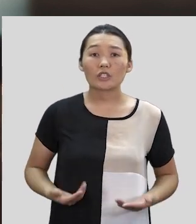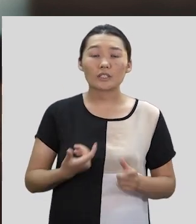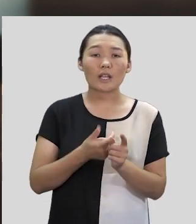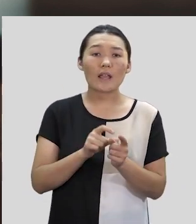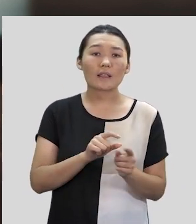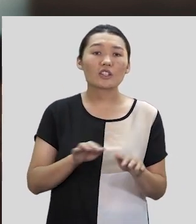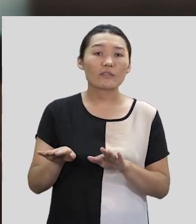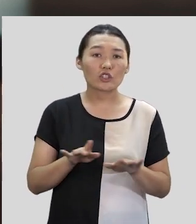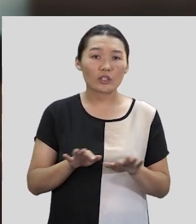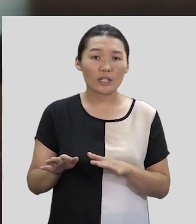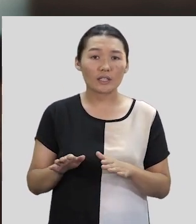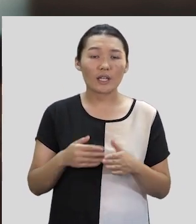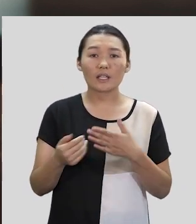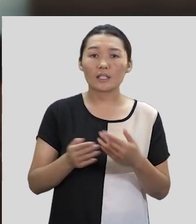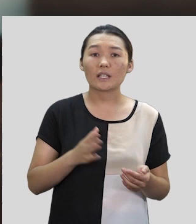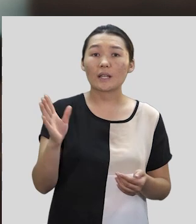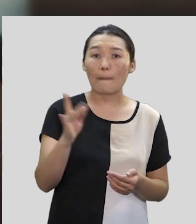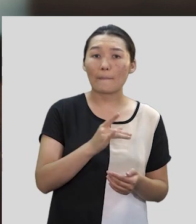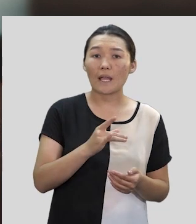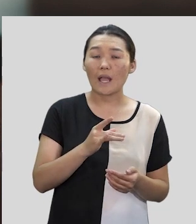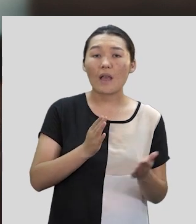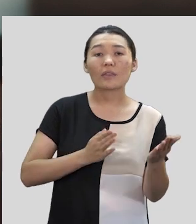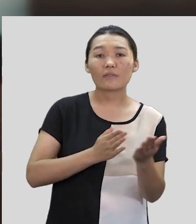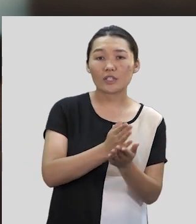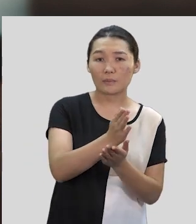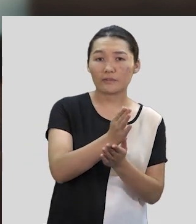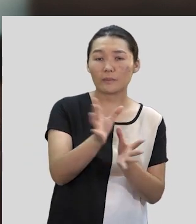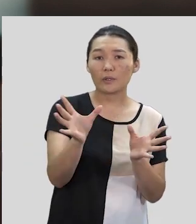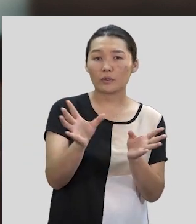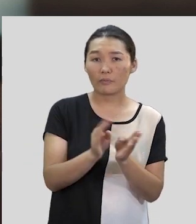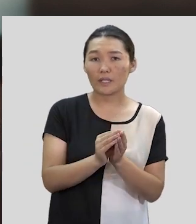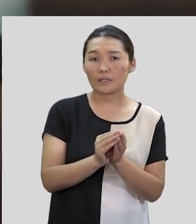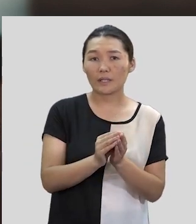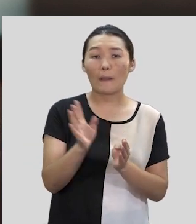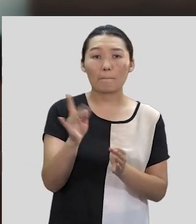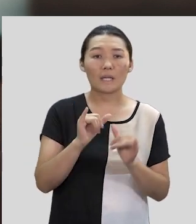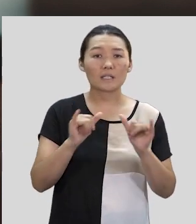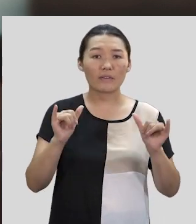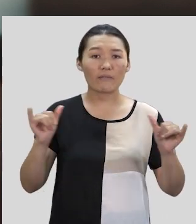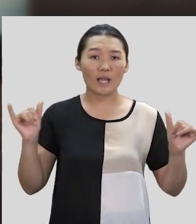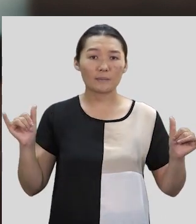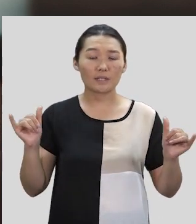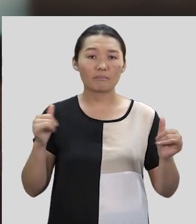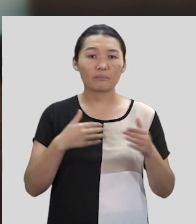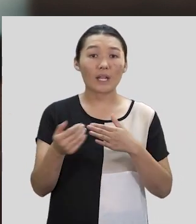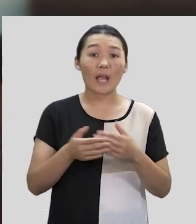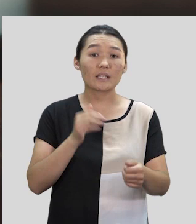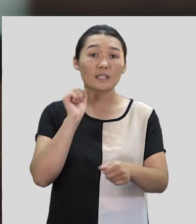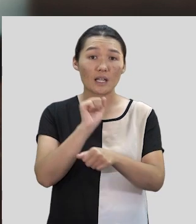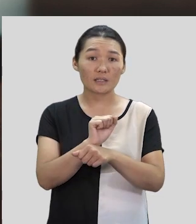и если мы движемся вперед вместе с ней то мы развиваемся а если мы